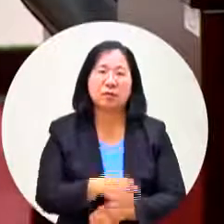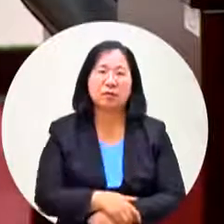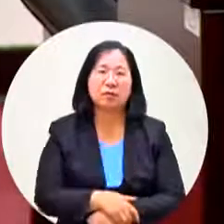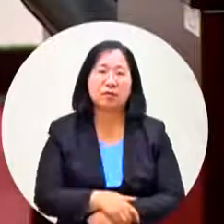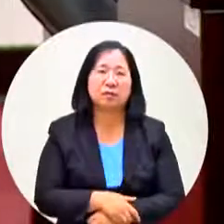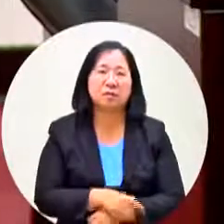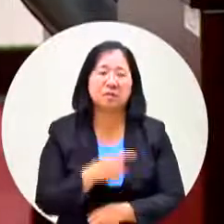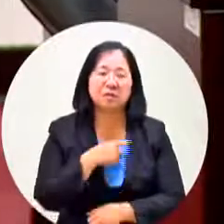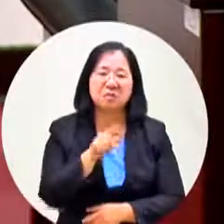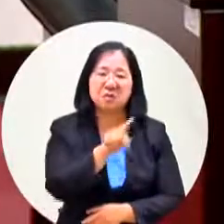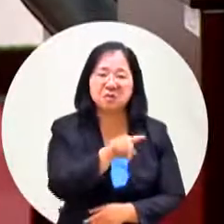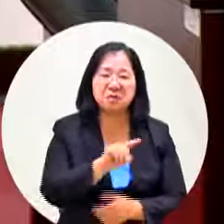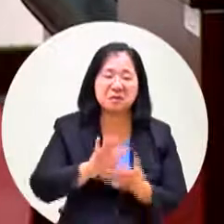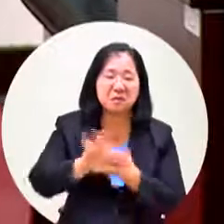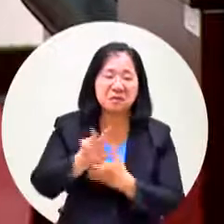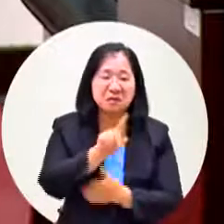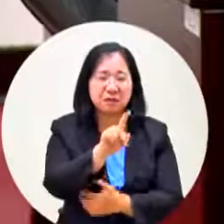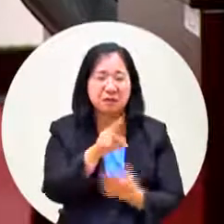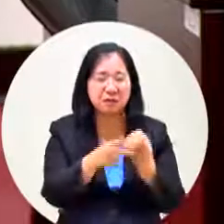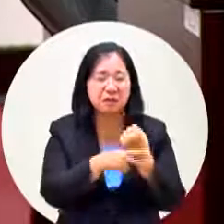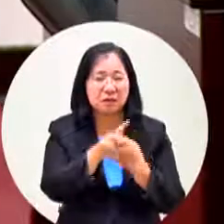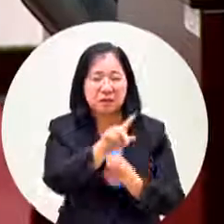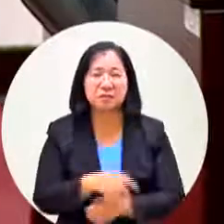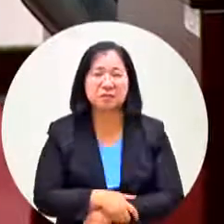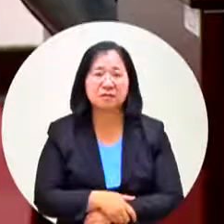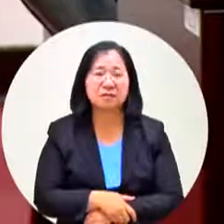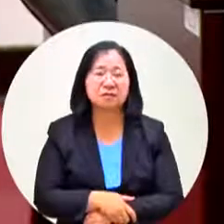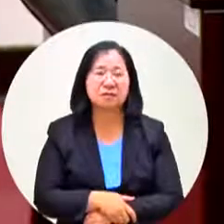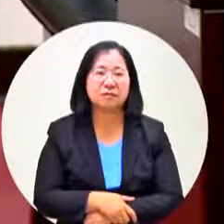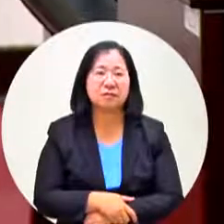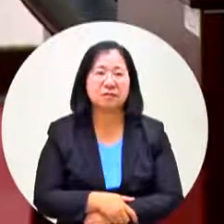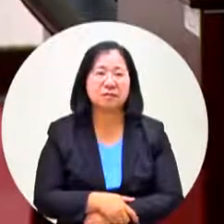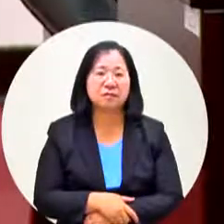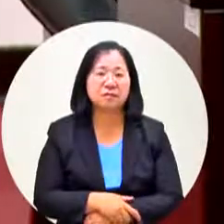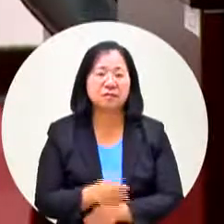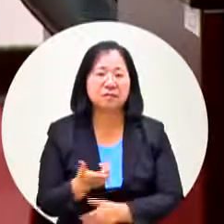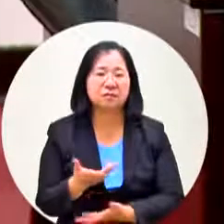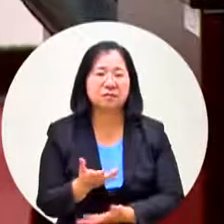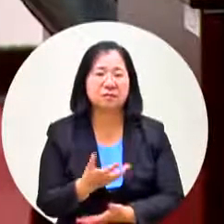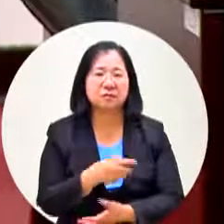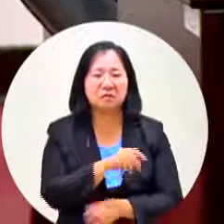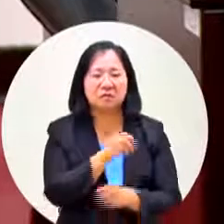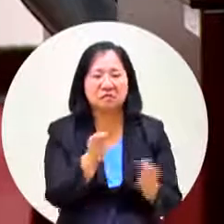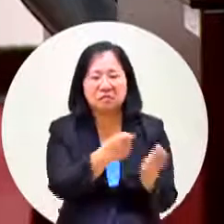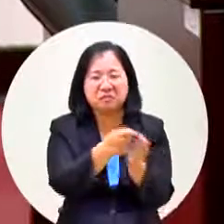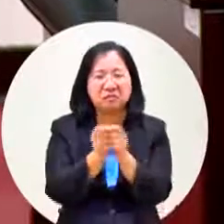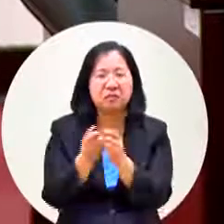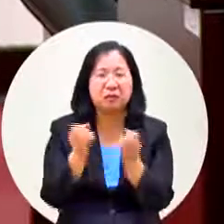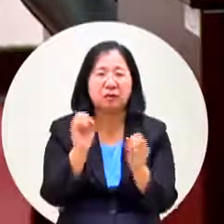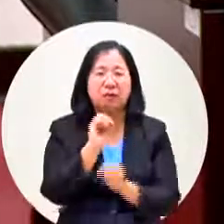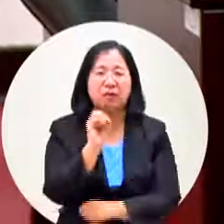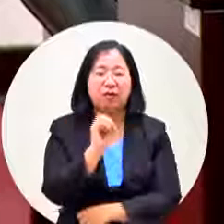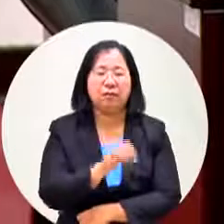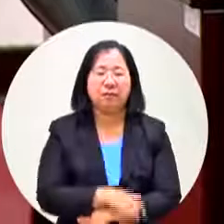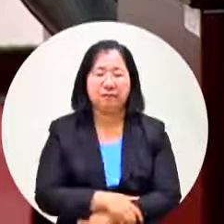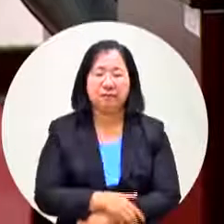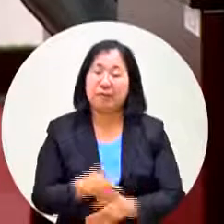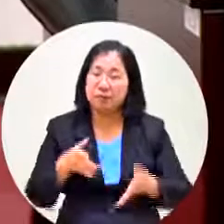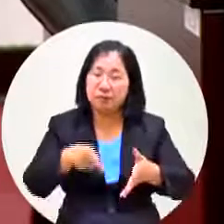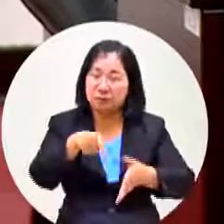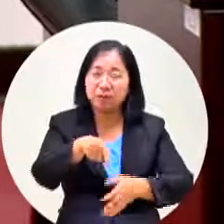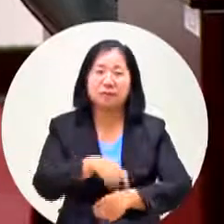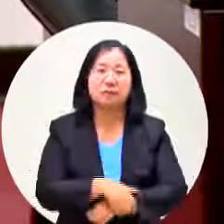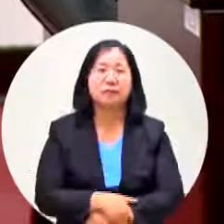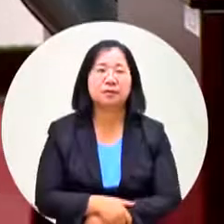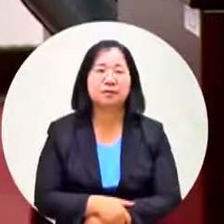吼。开会也好，还是讲啊一个活动也好，吼、哦，是不是未来就无所在？啊，你